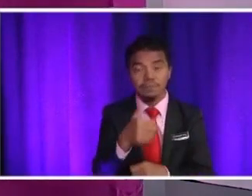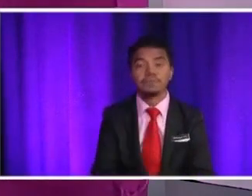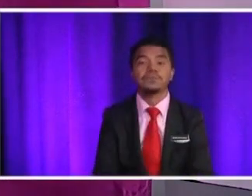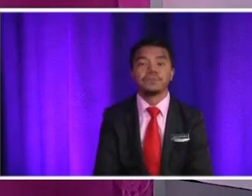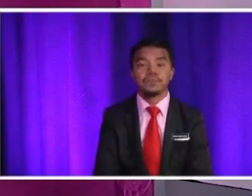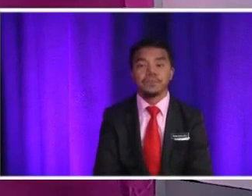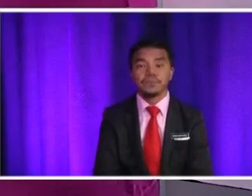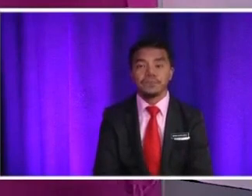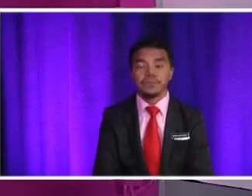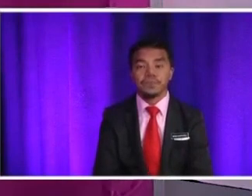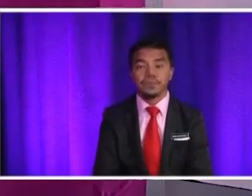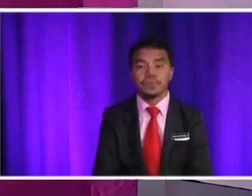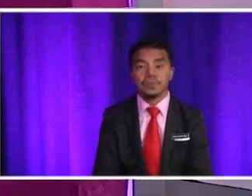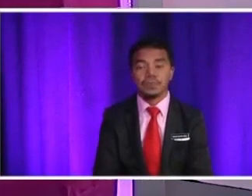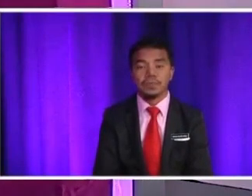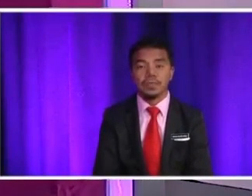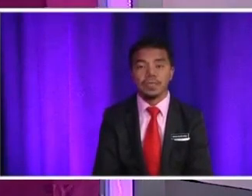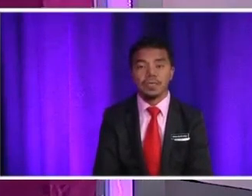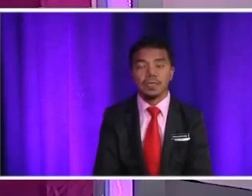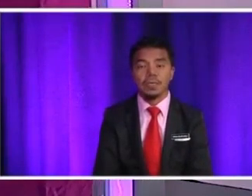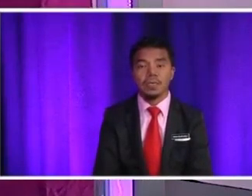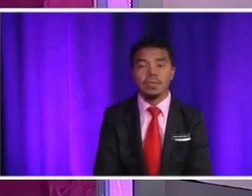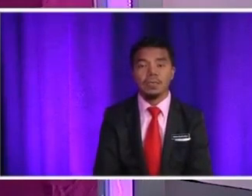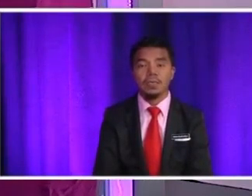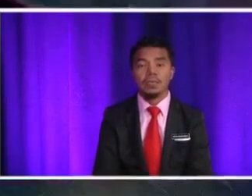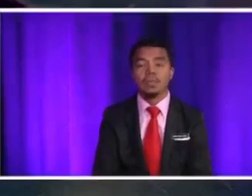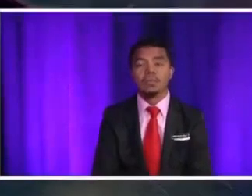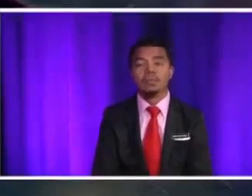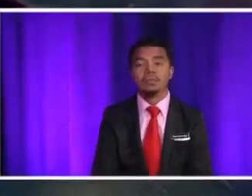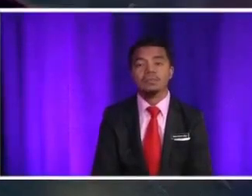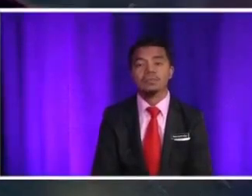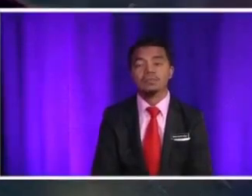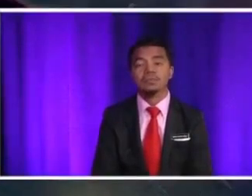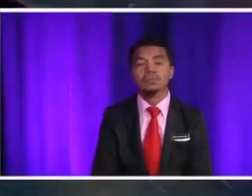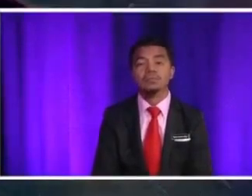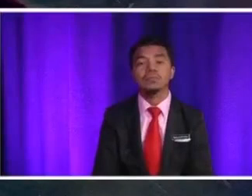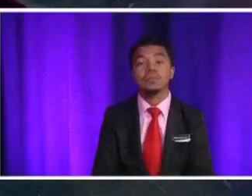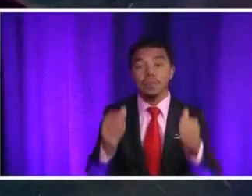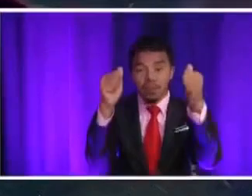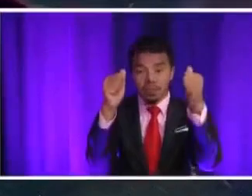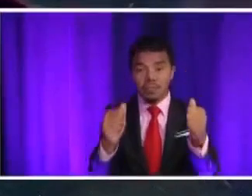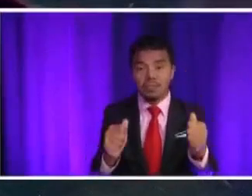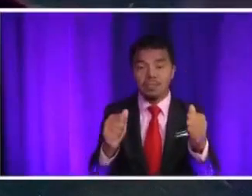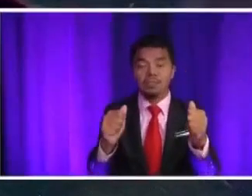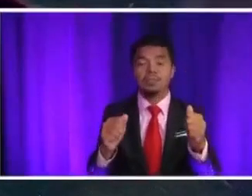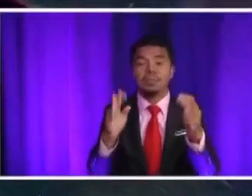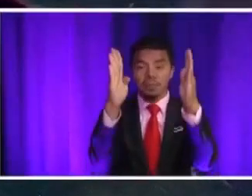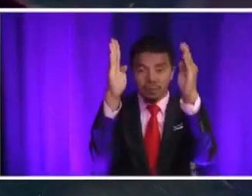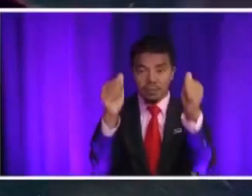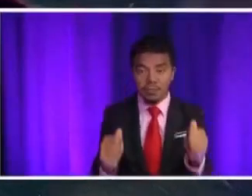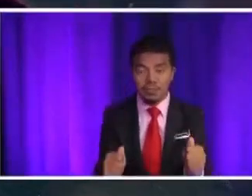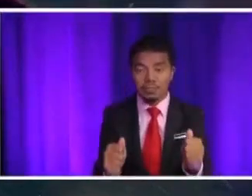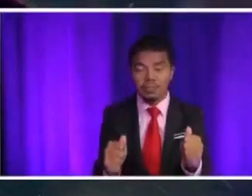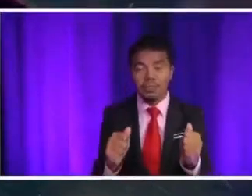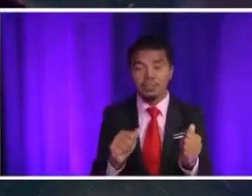Seterusnya, agensi yang dapat, selain daripada tadi, ciri dan sebagainya, agensi juga membantu usahawan untuk